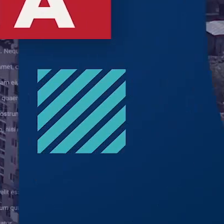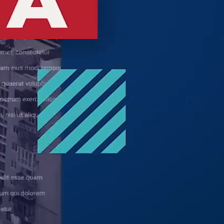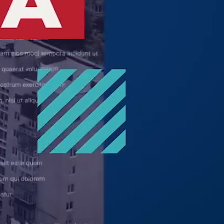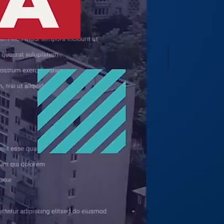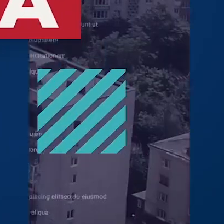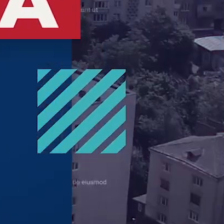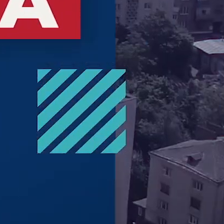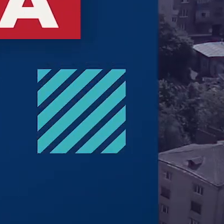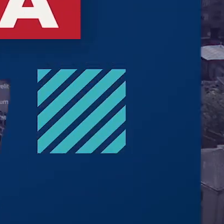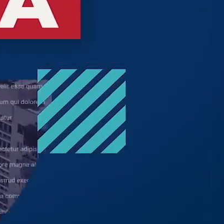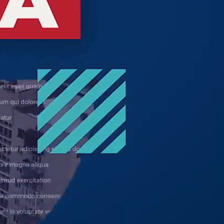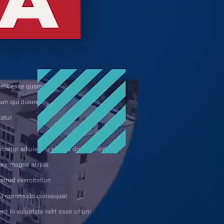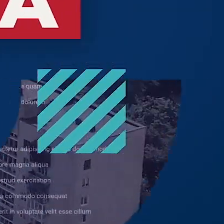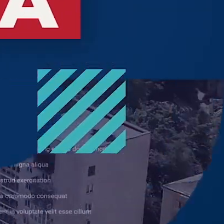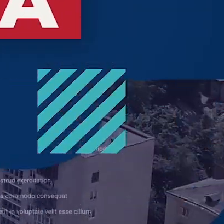Дякую!